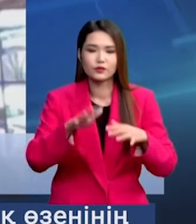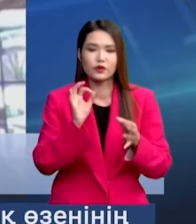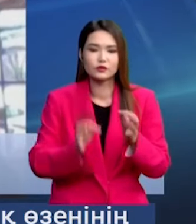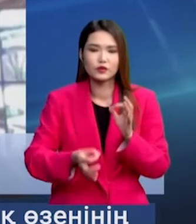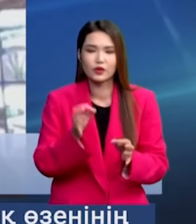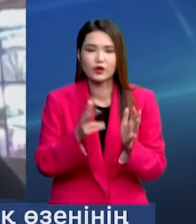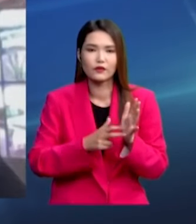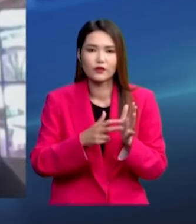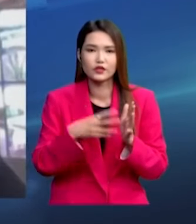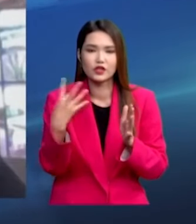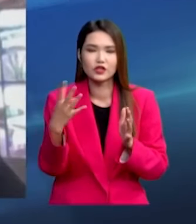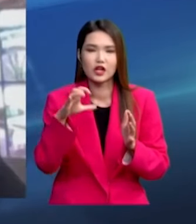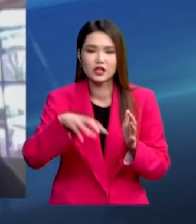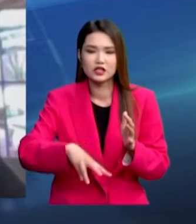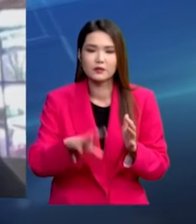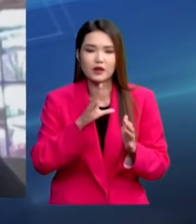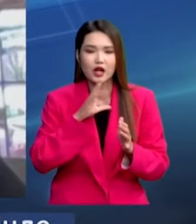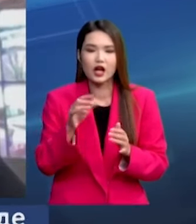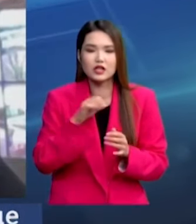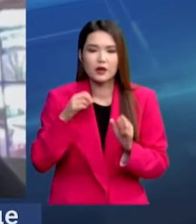составляет 804 сантиметра, при опасном